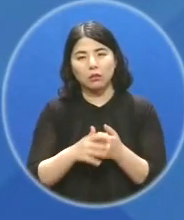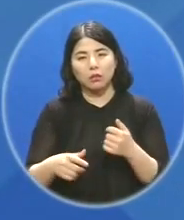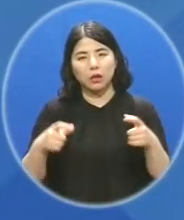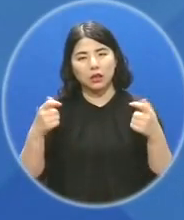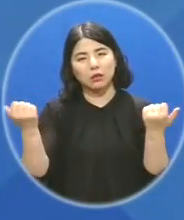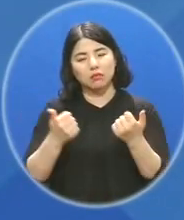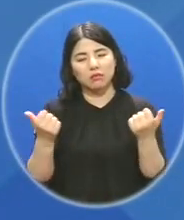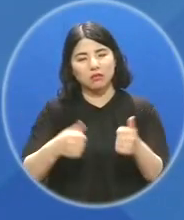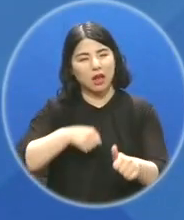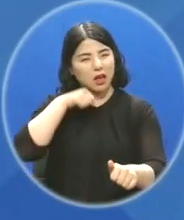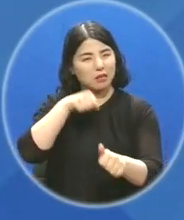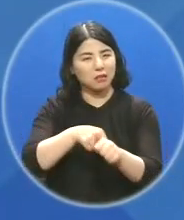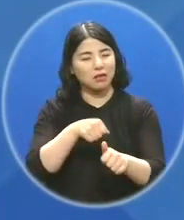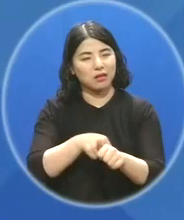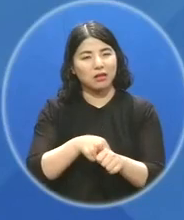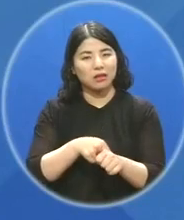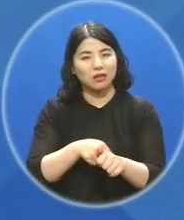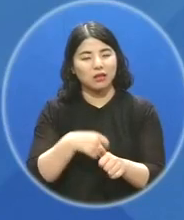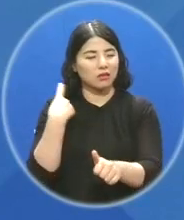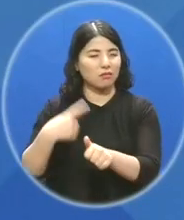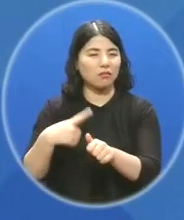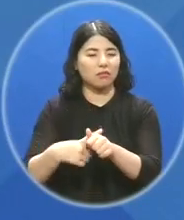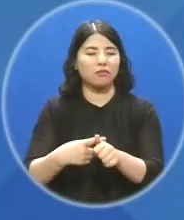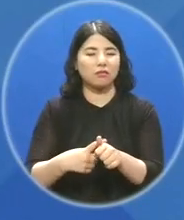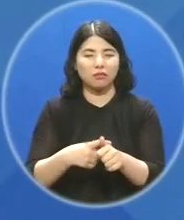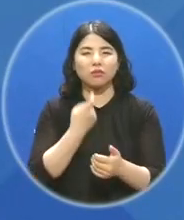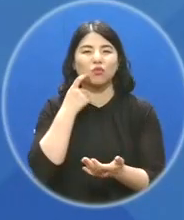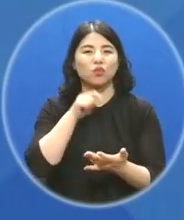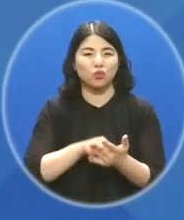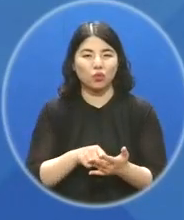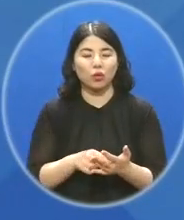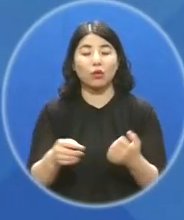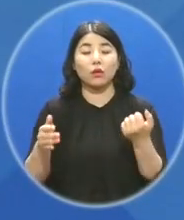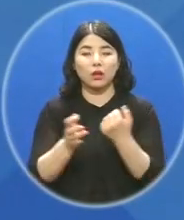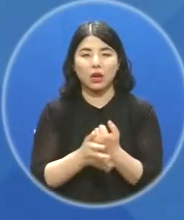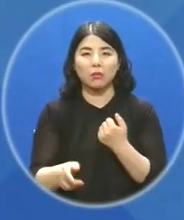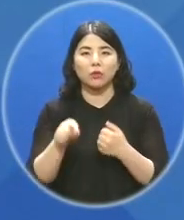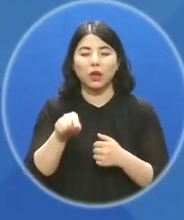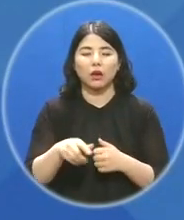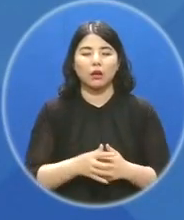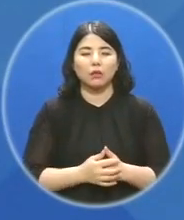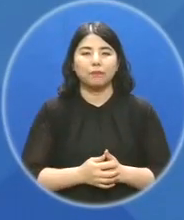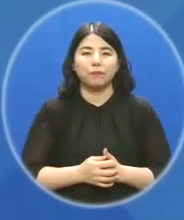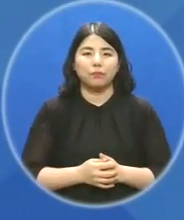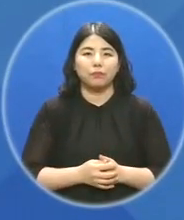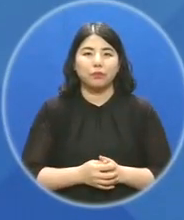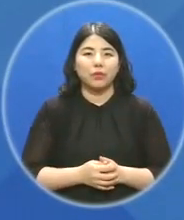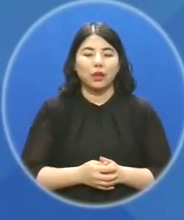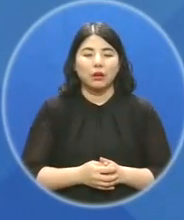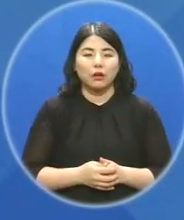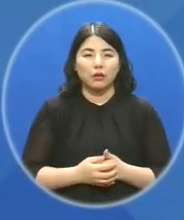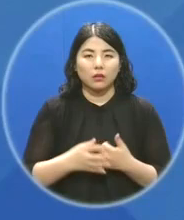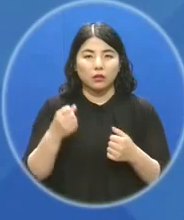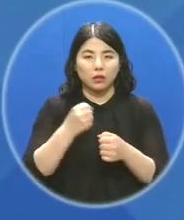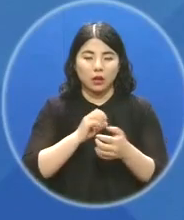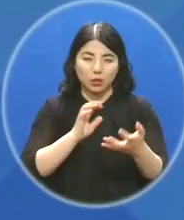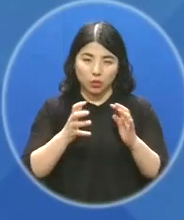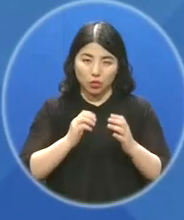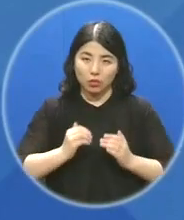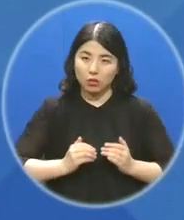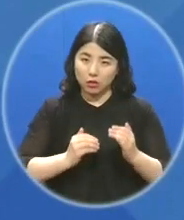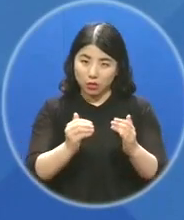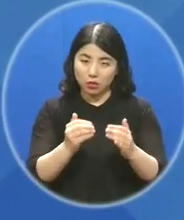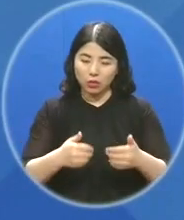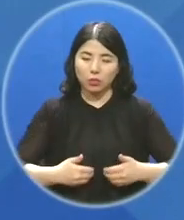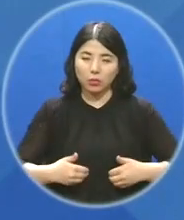때리기가 굉장히 어떻게 보면 좋았죠. 그래서 그런 어떤 이제 우리가 좀 생산적인 논의로 나가기